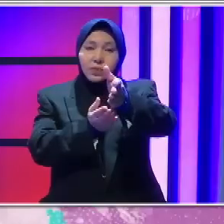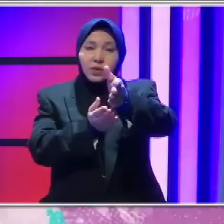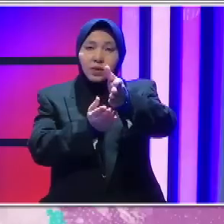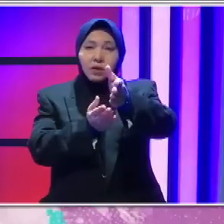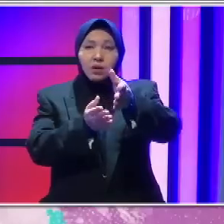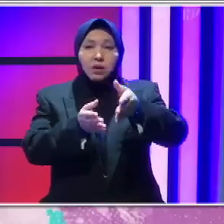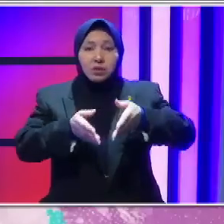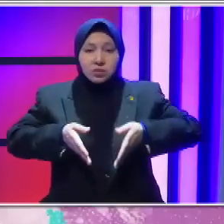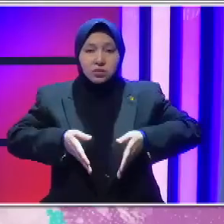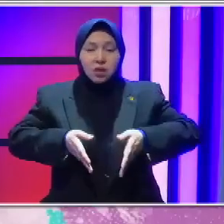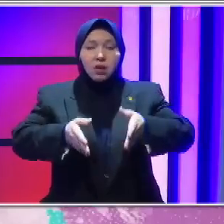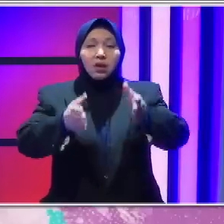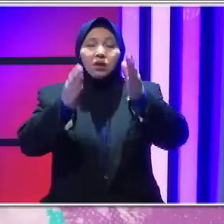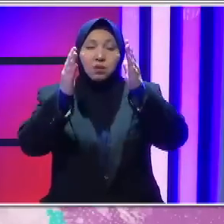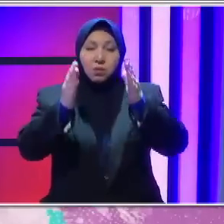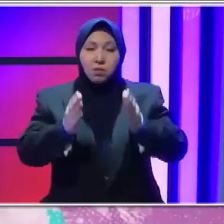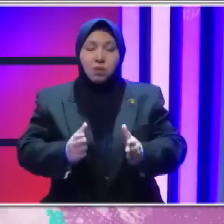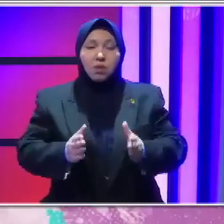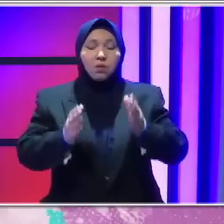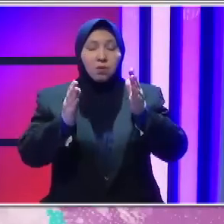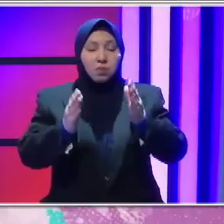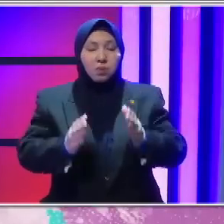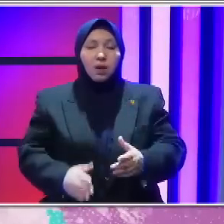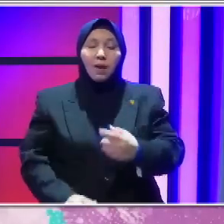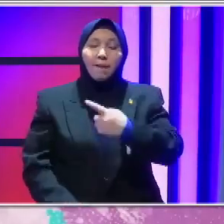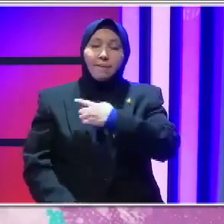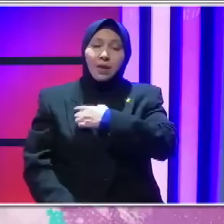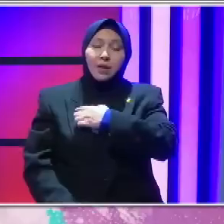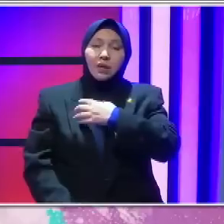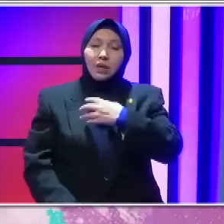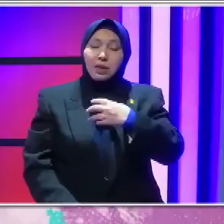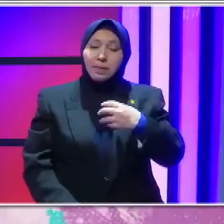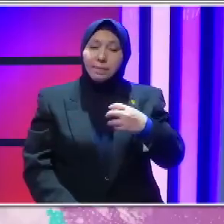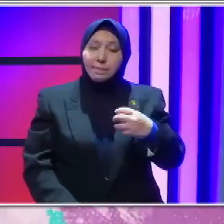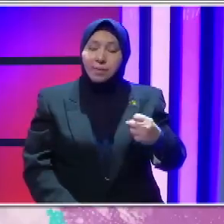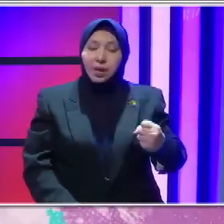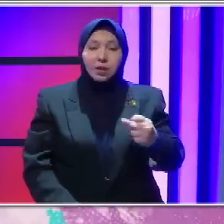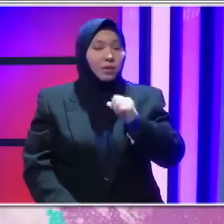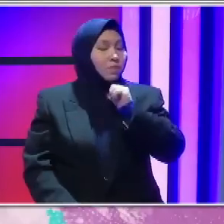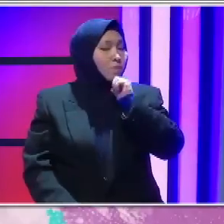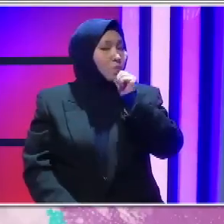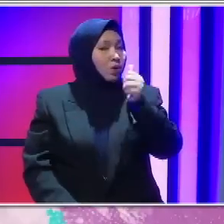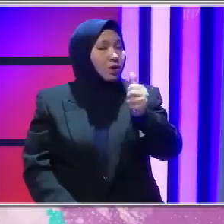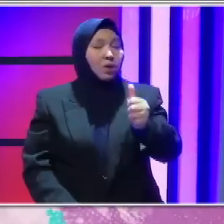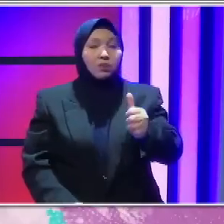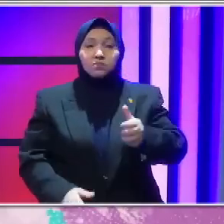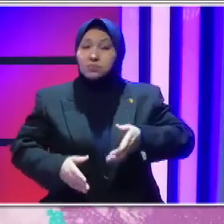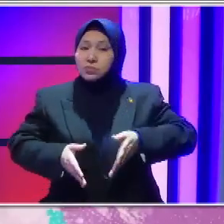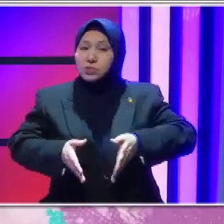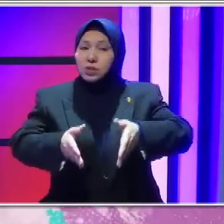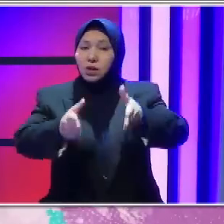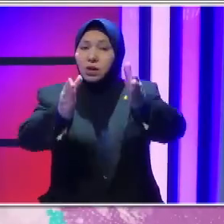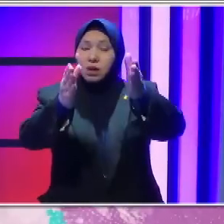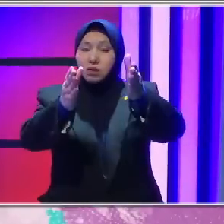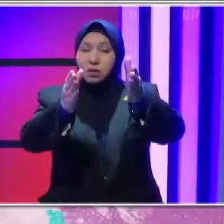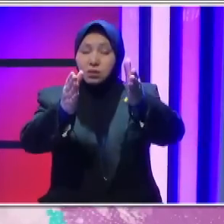المستقيم صراط الذين أنعمت